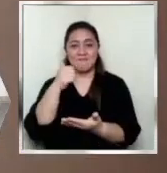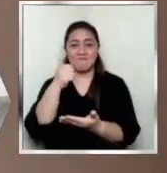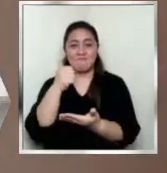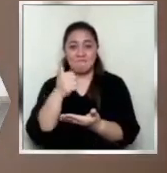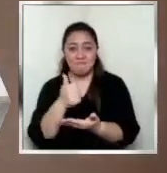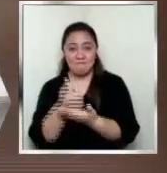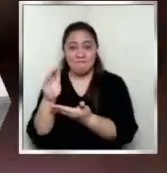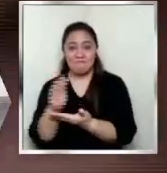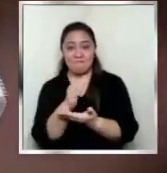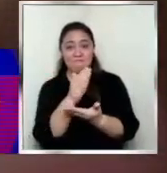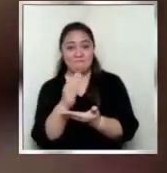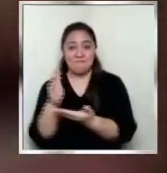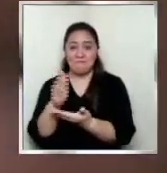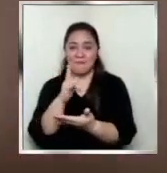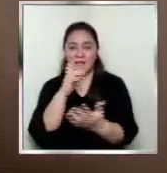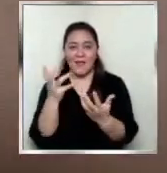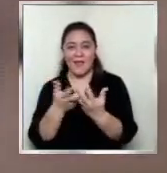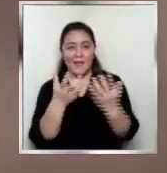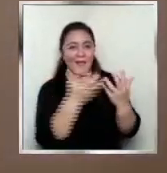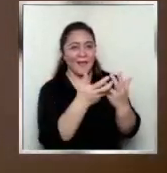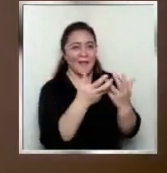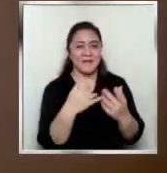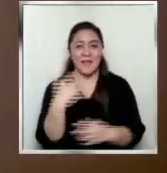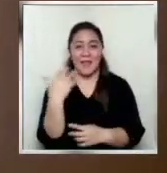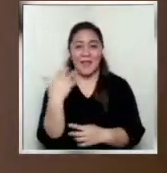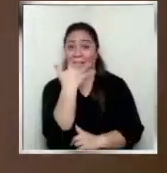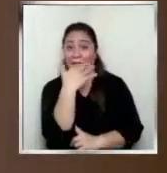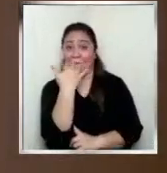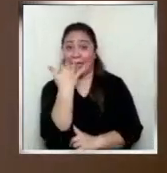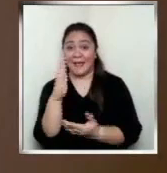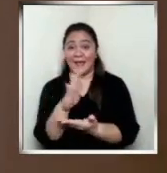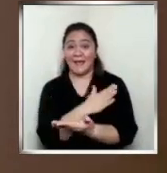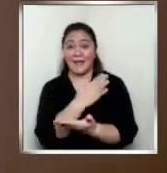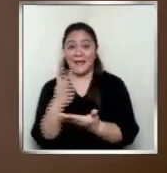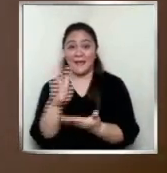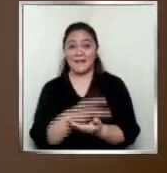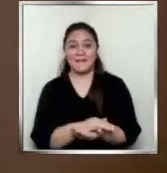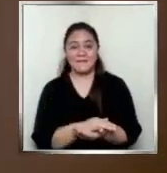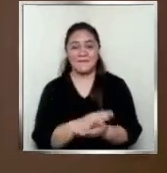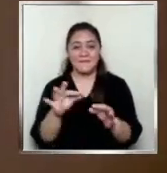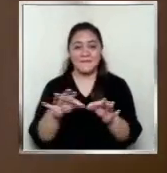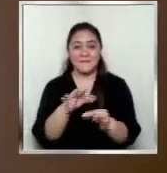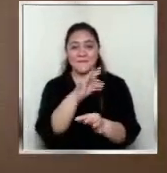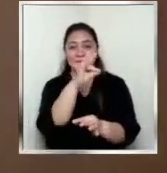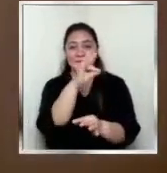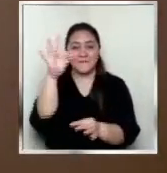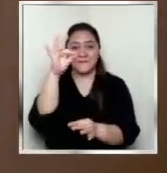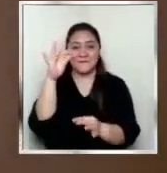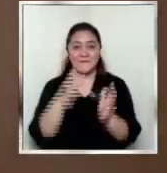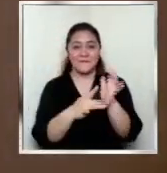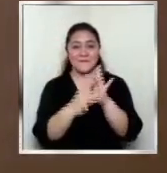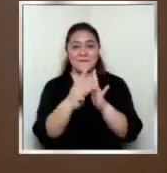At minsan ay namali na rin ang lyrics ng ilang kanta. Soul of Christ